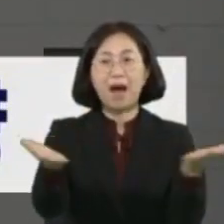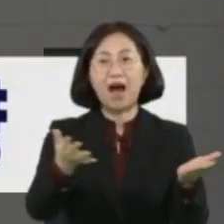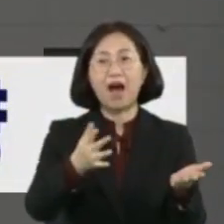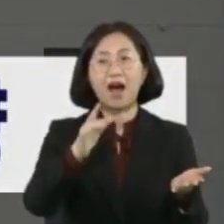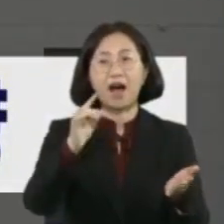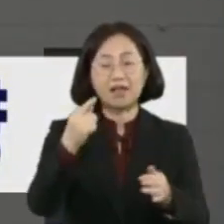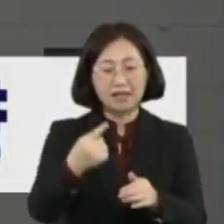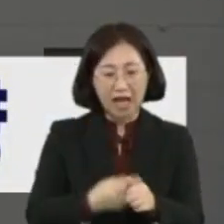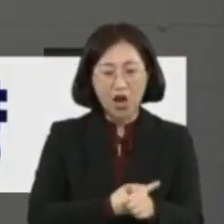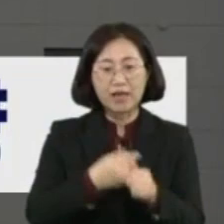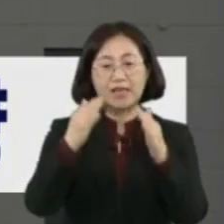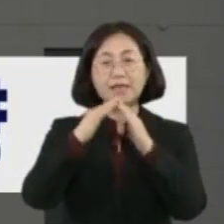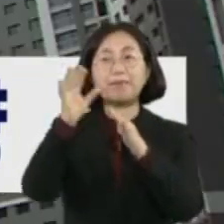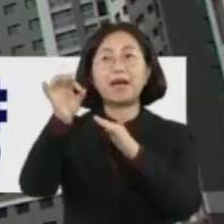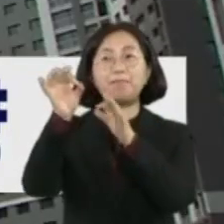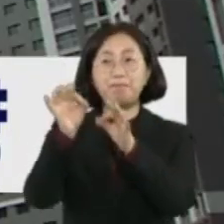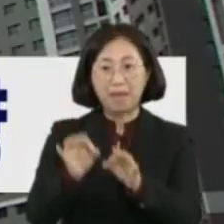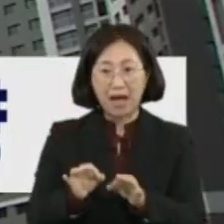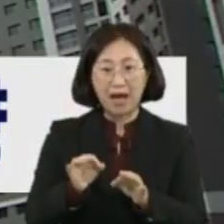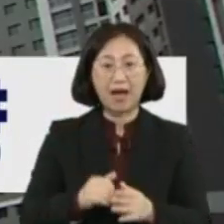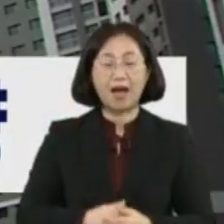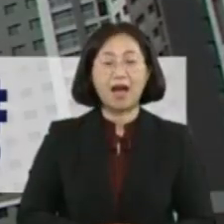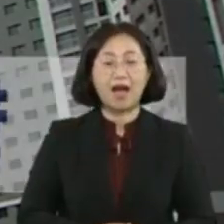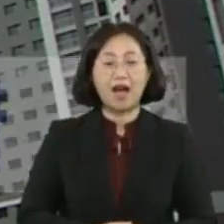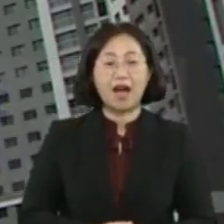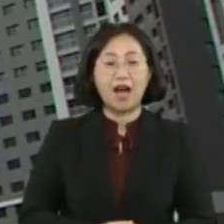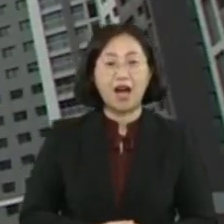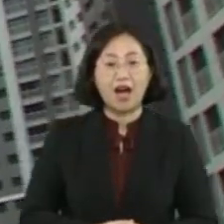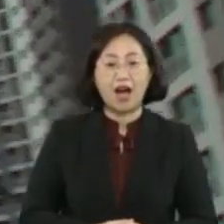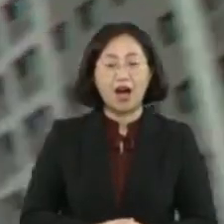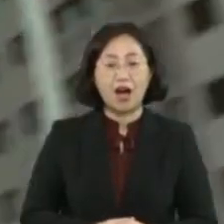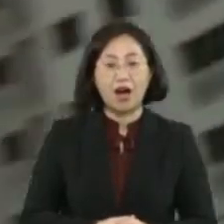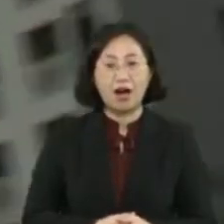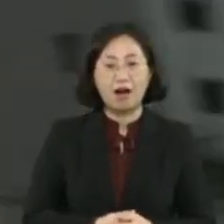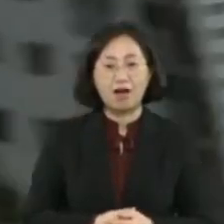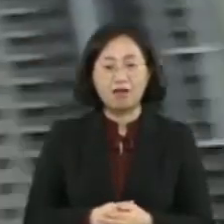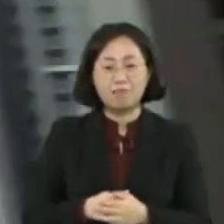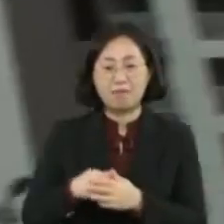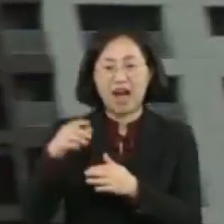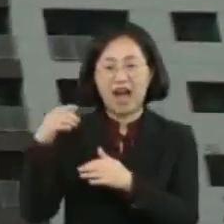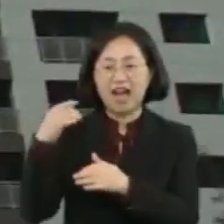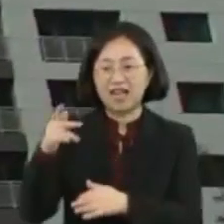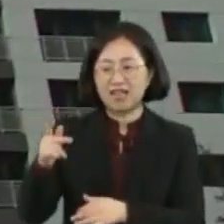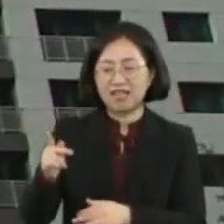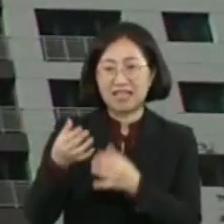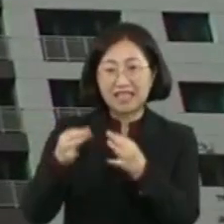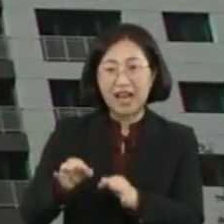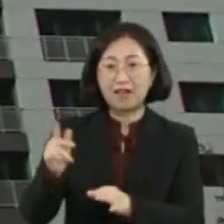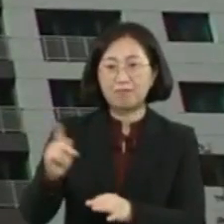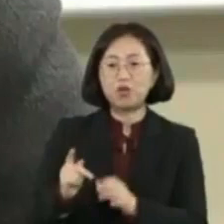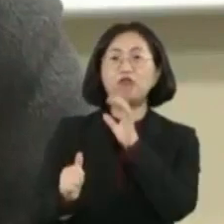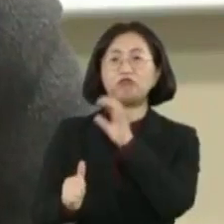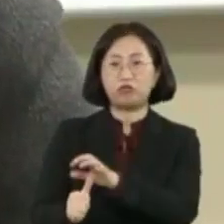집값 하락의 한 원인이 됐지만 전반적으로 고강도 규제 영향이